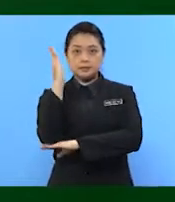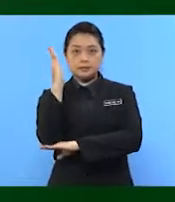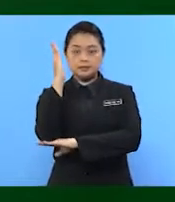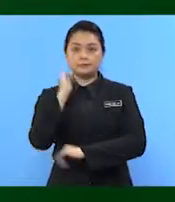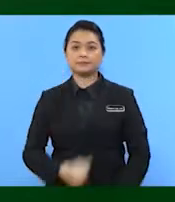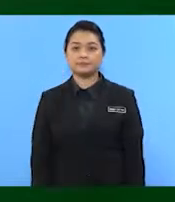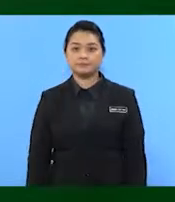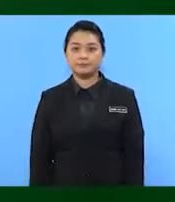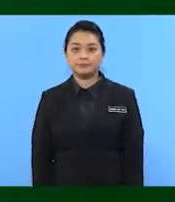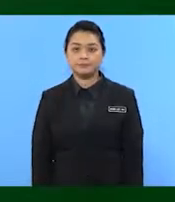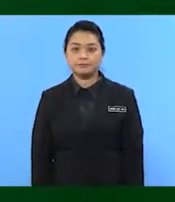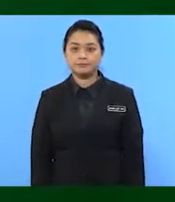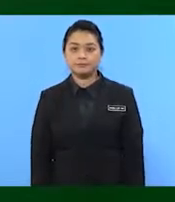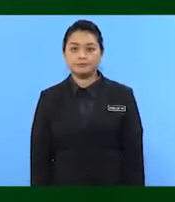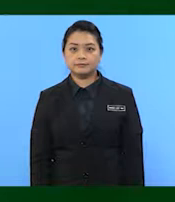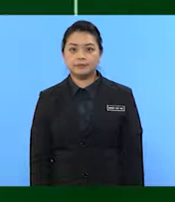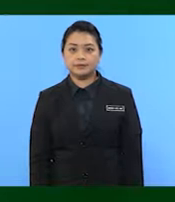tegak.